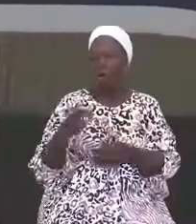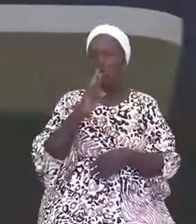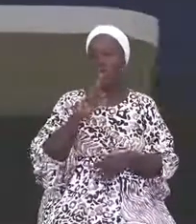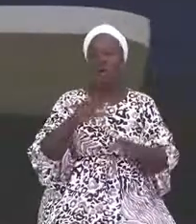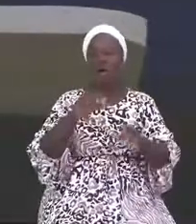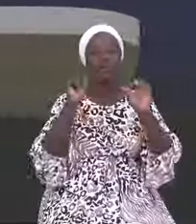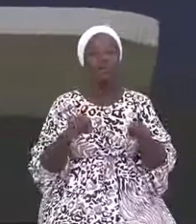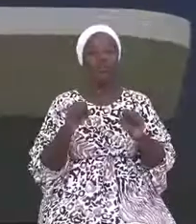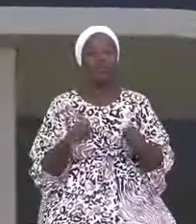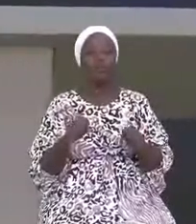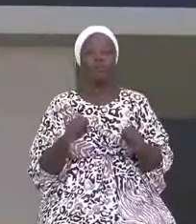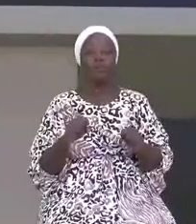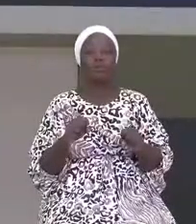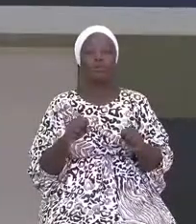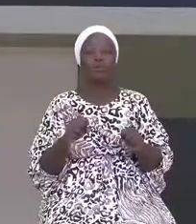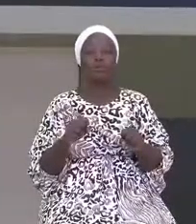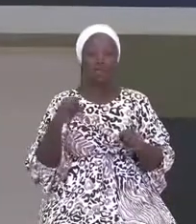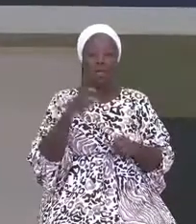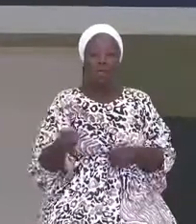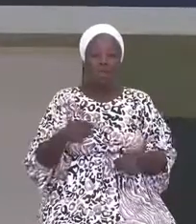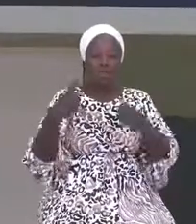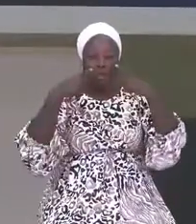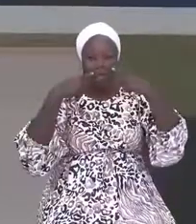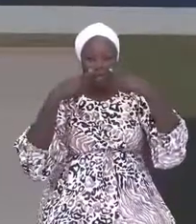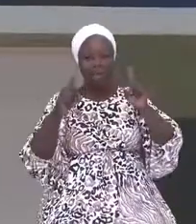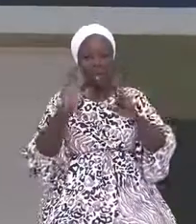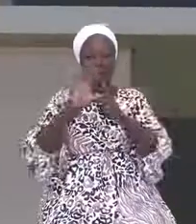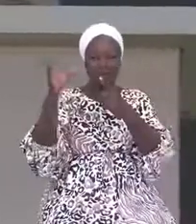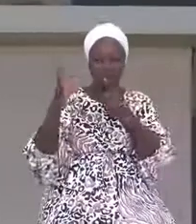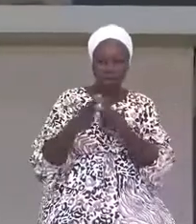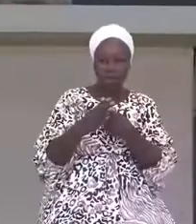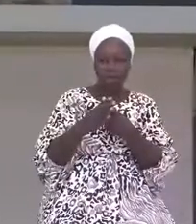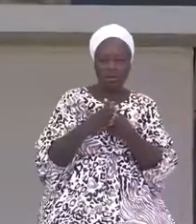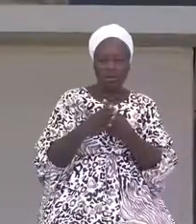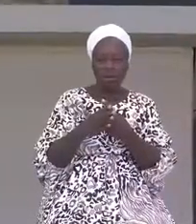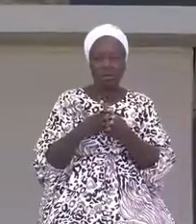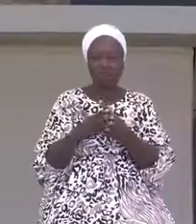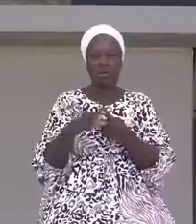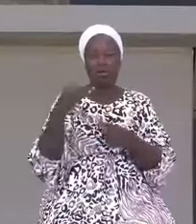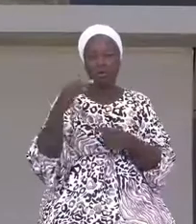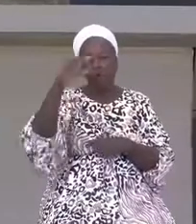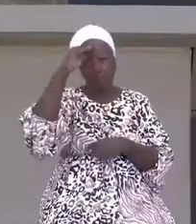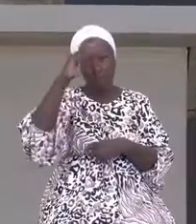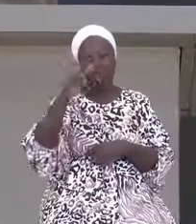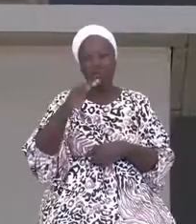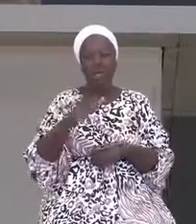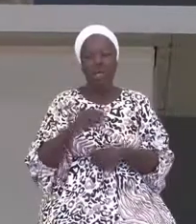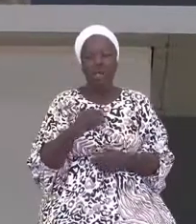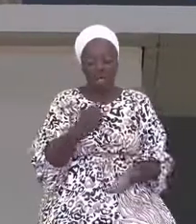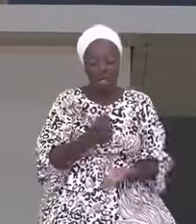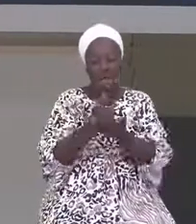possible. La condition avérée de l'impuissance de l'homme sans aide,